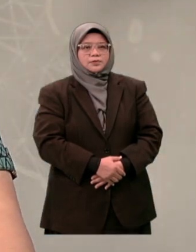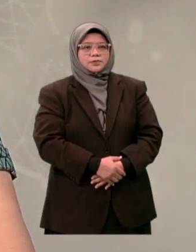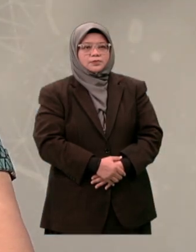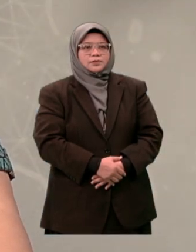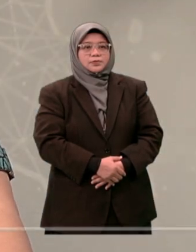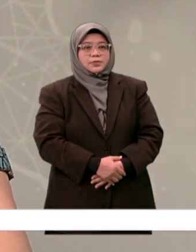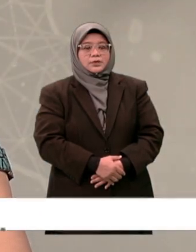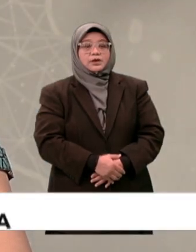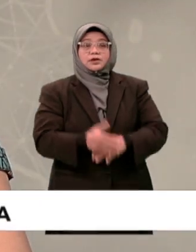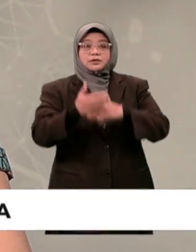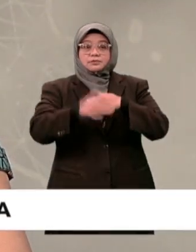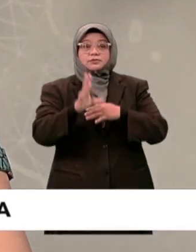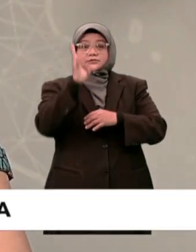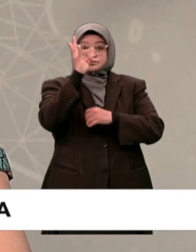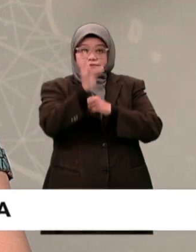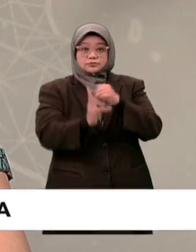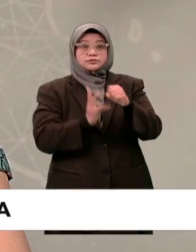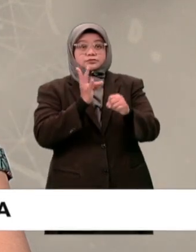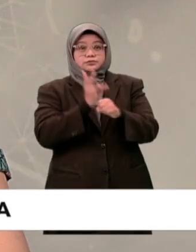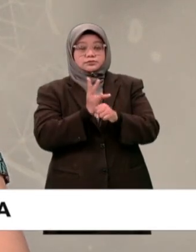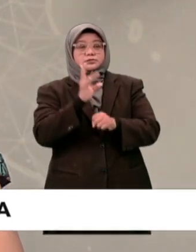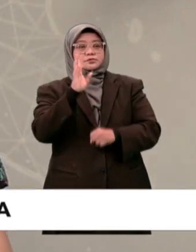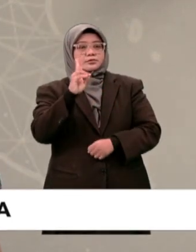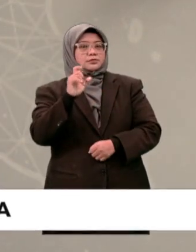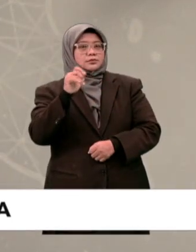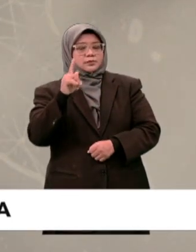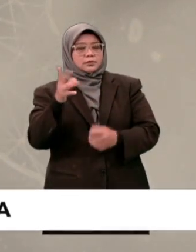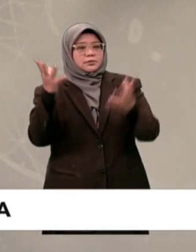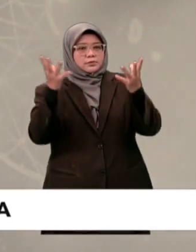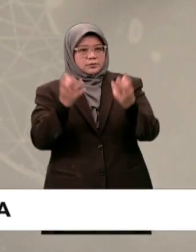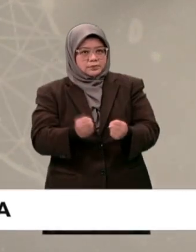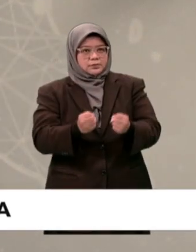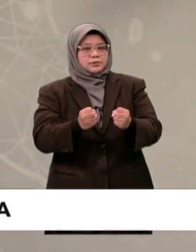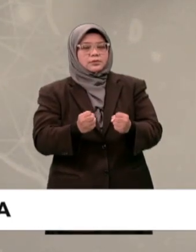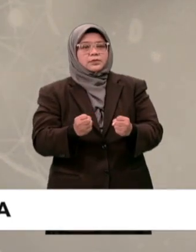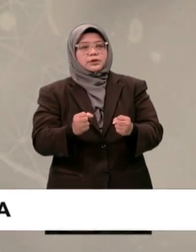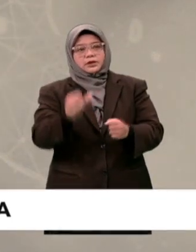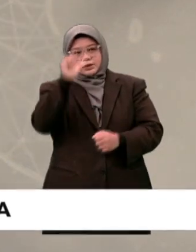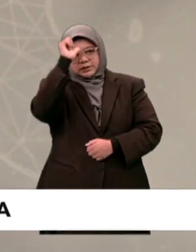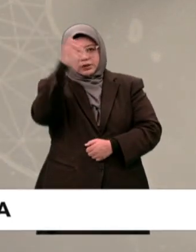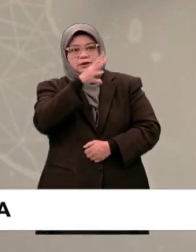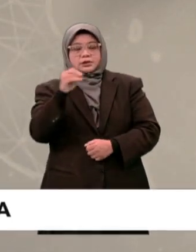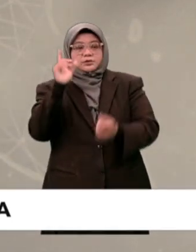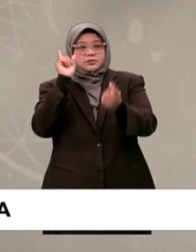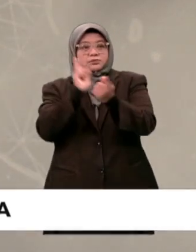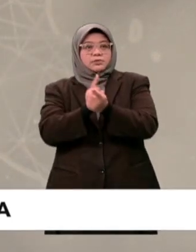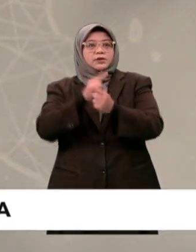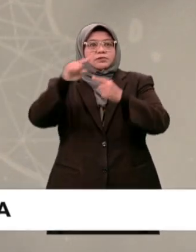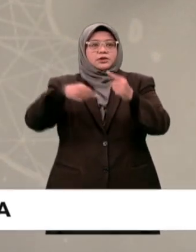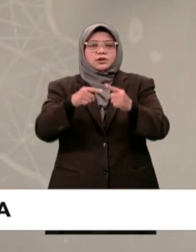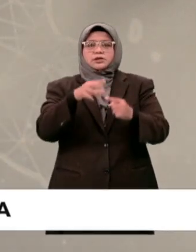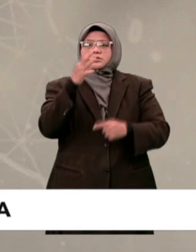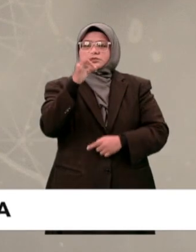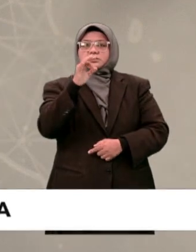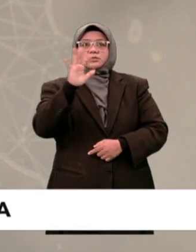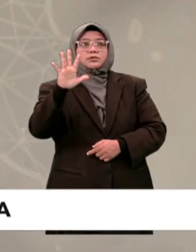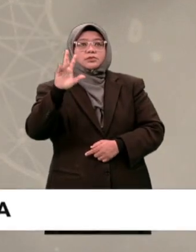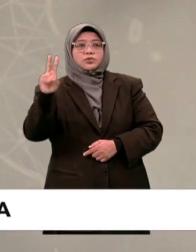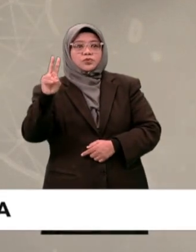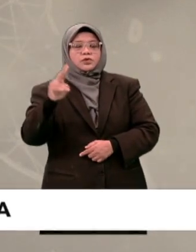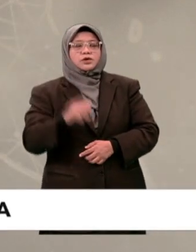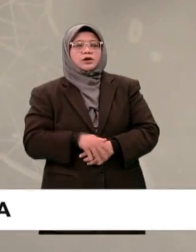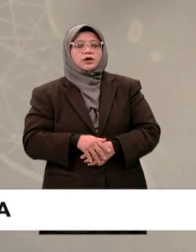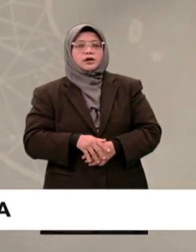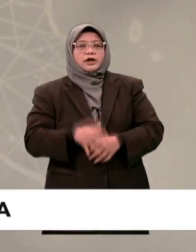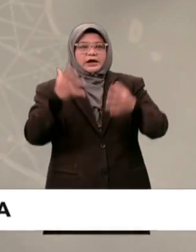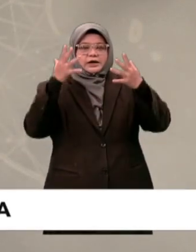selepas 7 dekat diistilahkan Pupus di India yaitu kali terakhir penampakannya pada 1952 cheetah